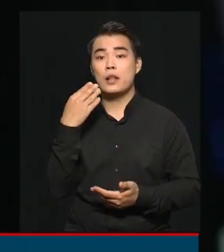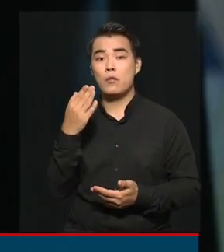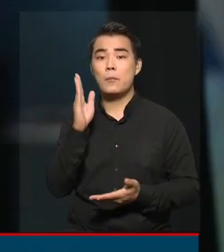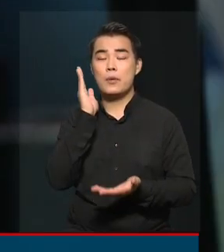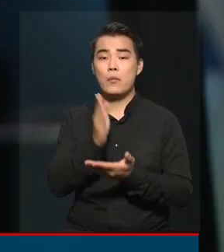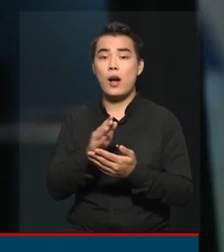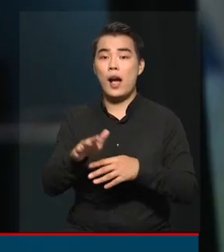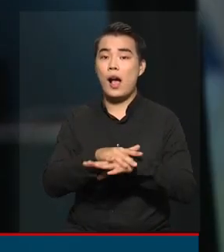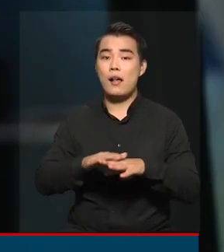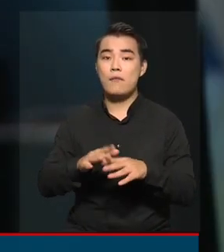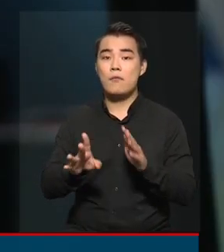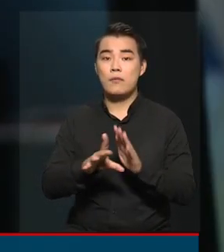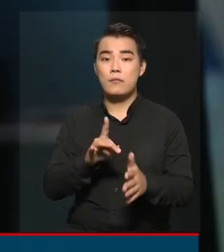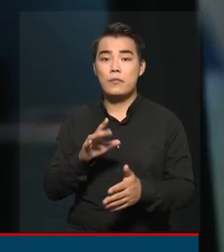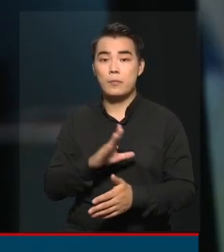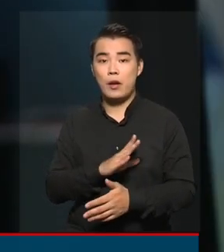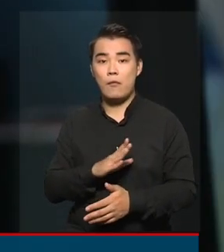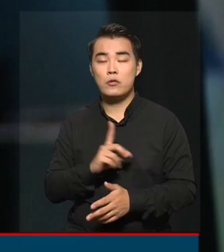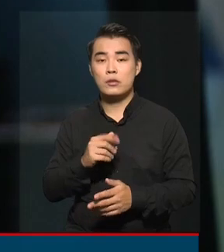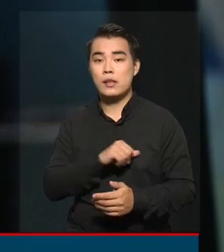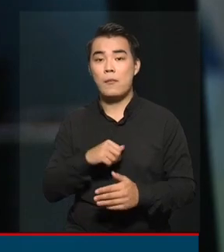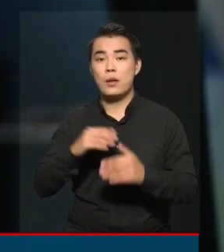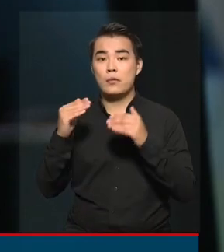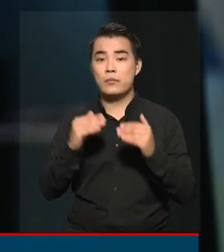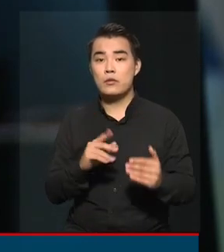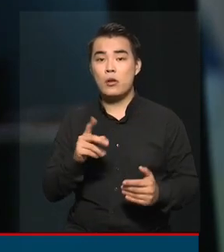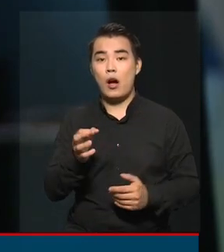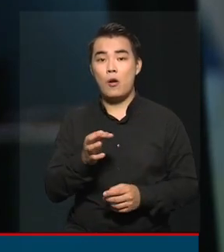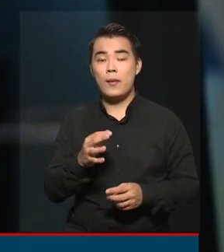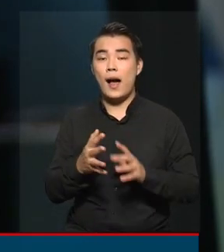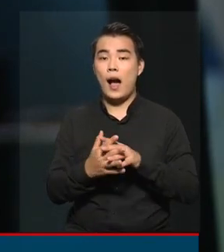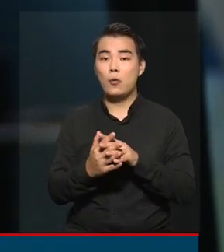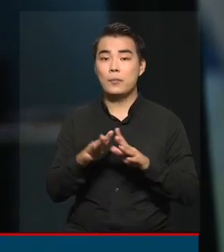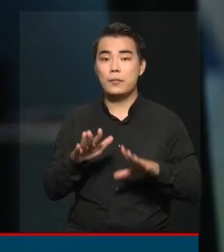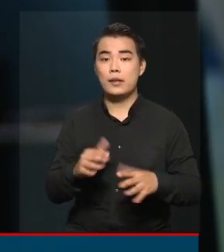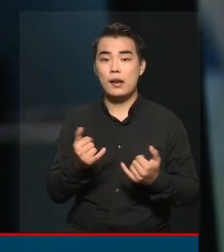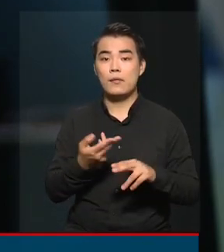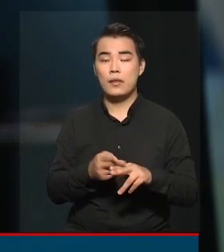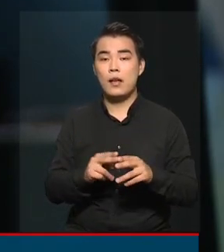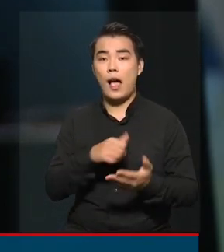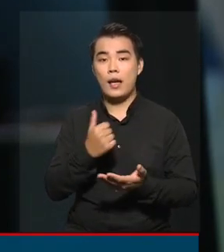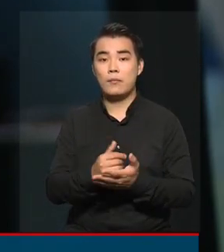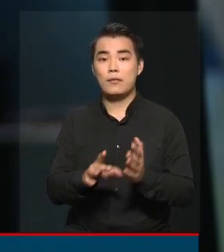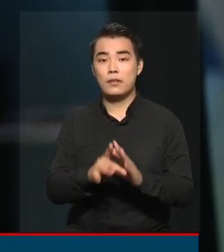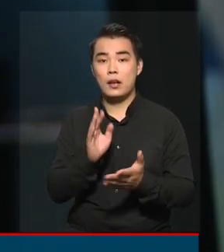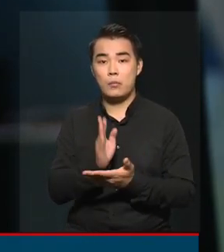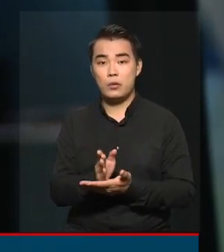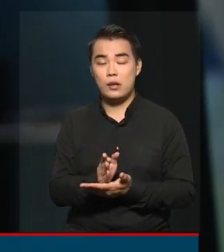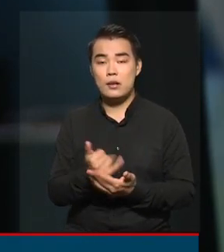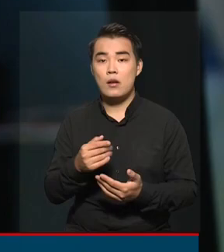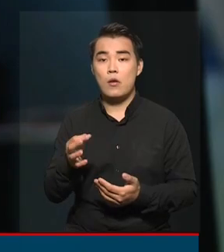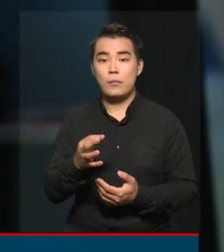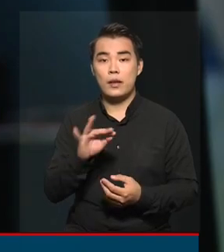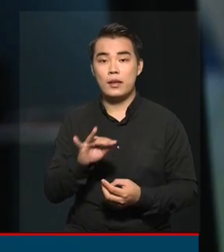тікелей халықтың сайлауымен сайланады. Ең төменгі аудан, ауылдық округ, кенттер сайланады. Қазір міне аудандар